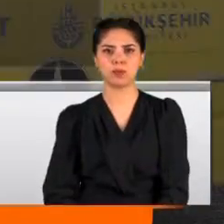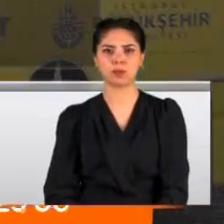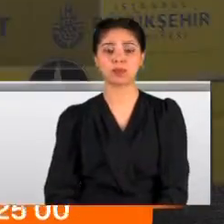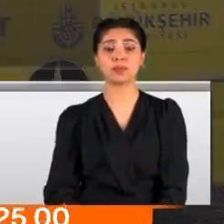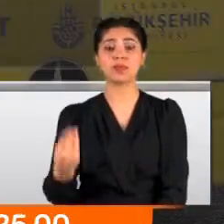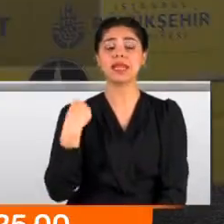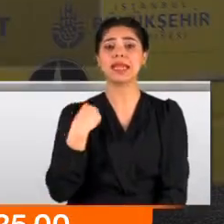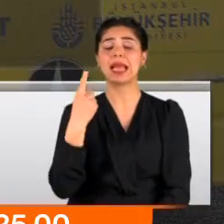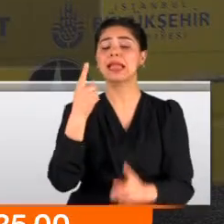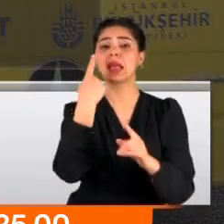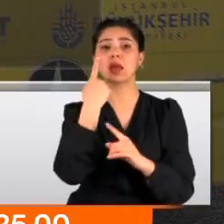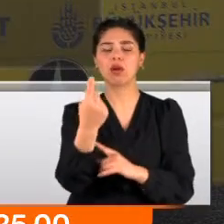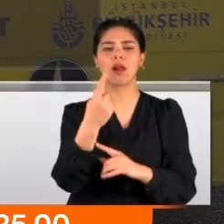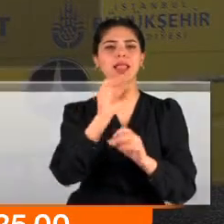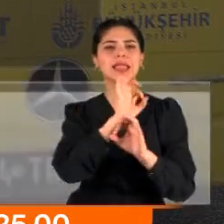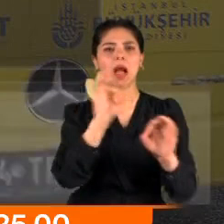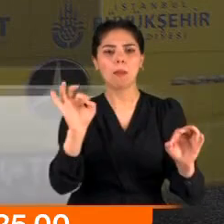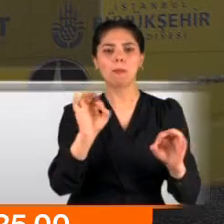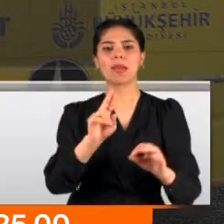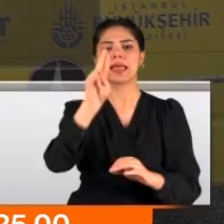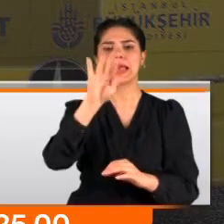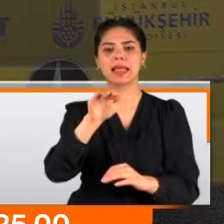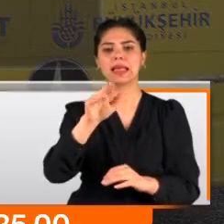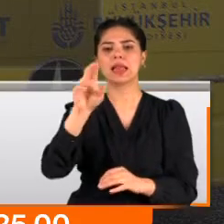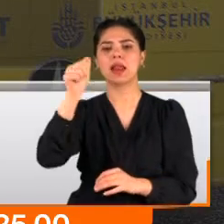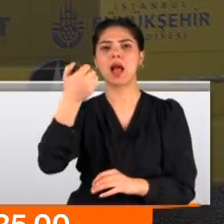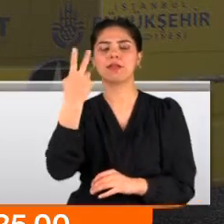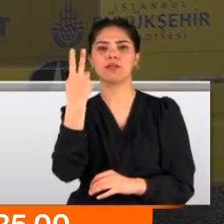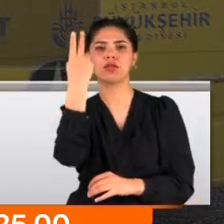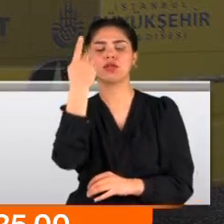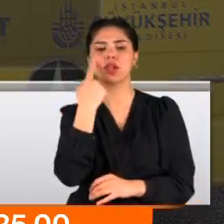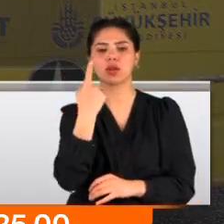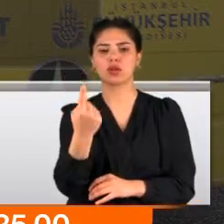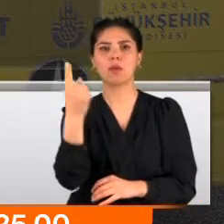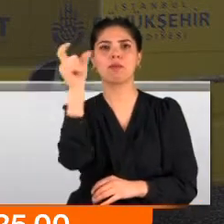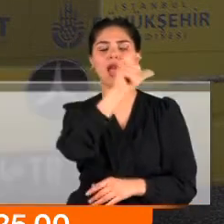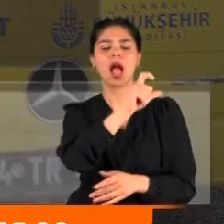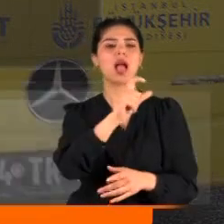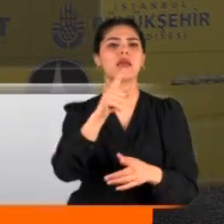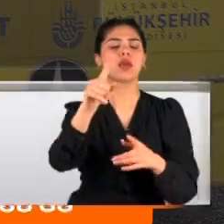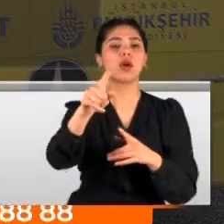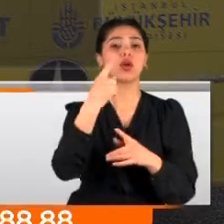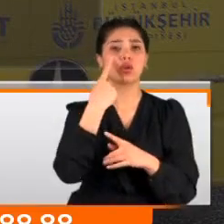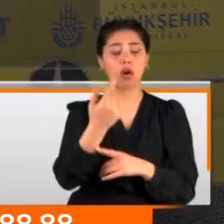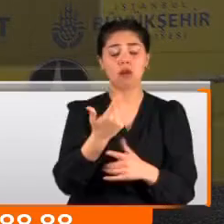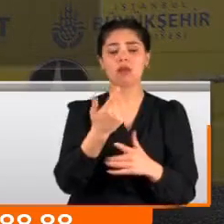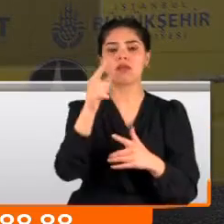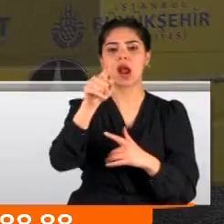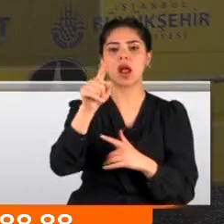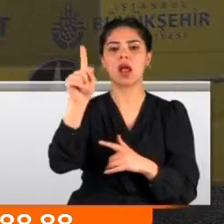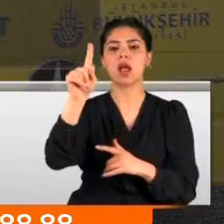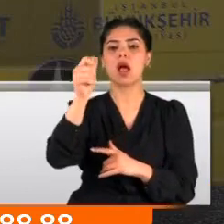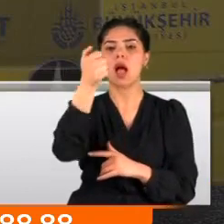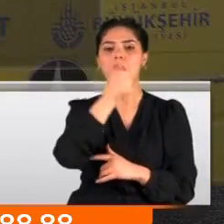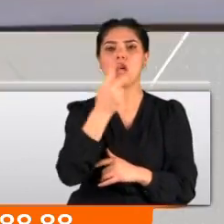Yeni tarifeye göre tam bilet ücreti 7 lira 67 kuruşa, tam abonman 602 liraya, öğrenci abonman 109